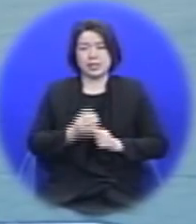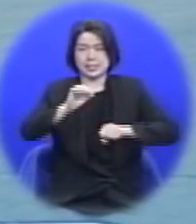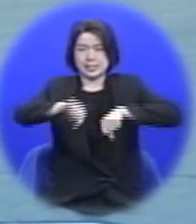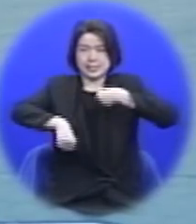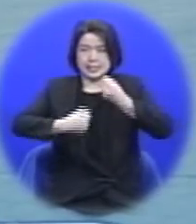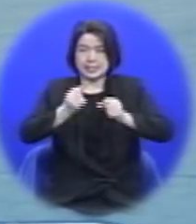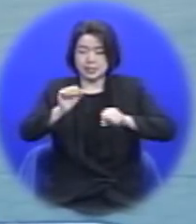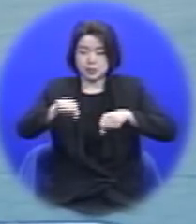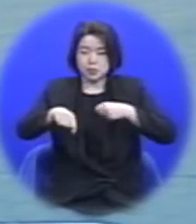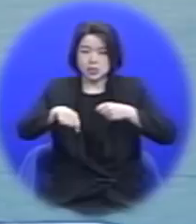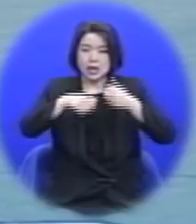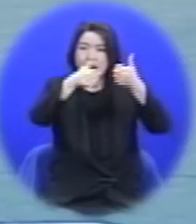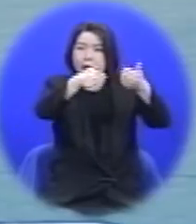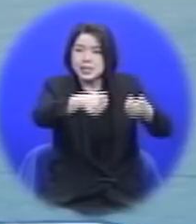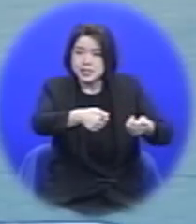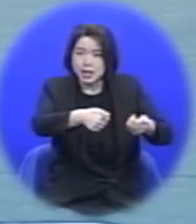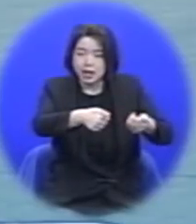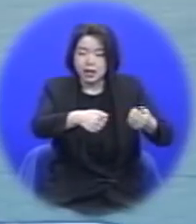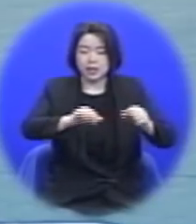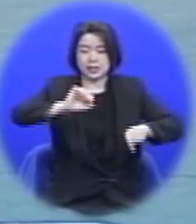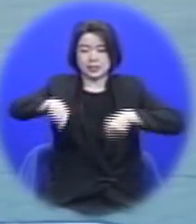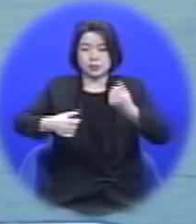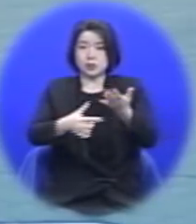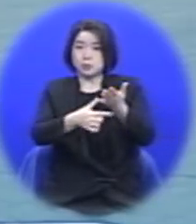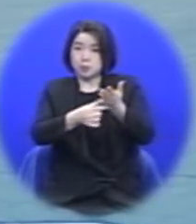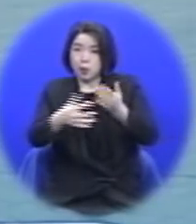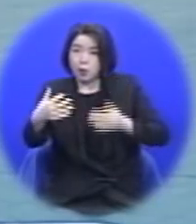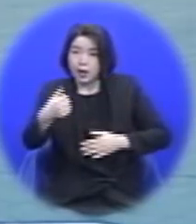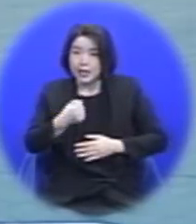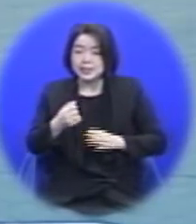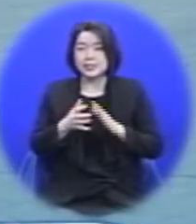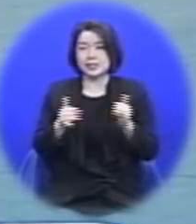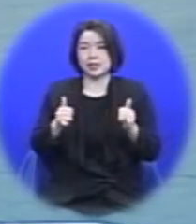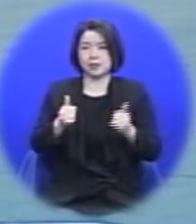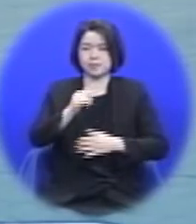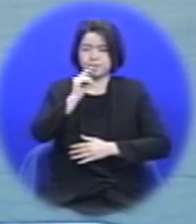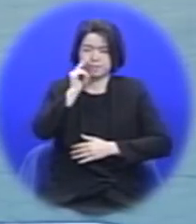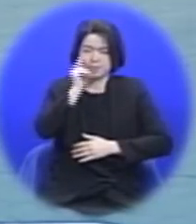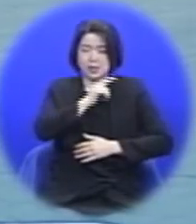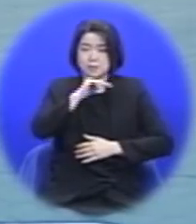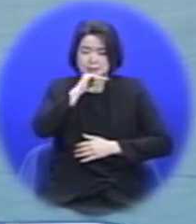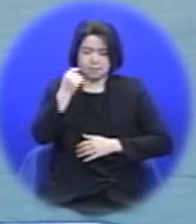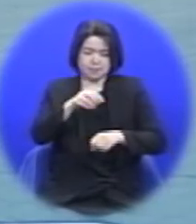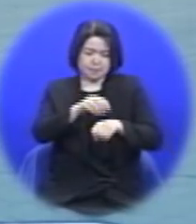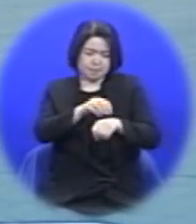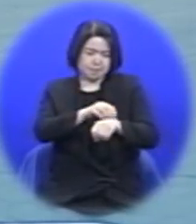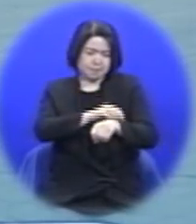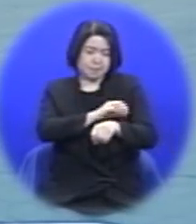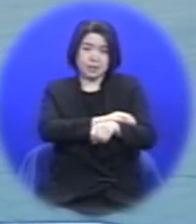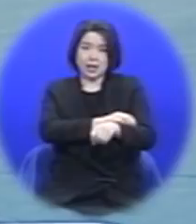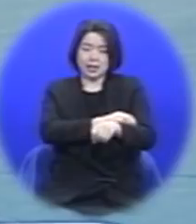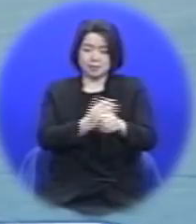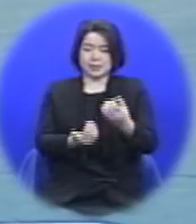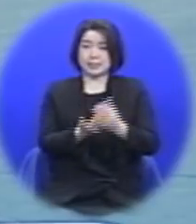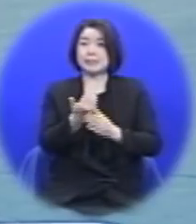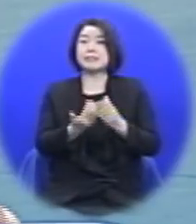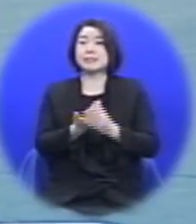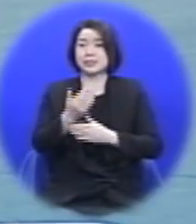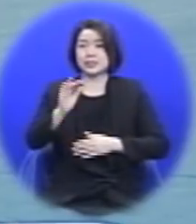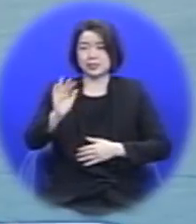짐승에게 절했던 사람, 짐승의 표를 받고 있는 사람들에게 악한 종양이, 나쁜